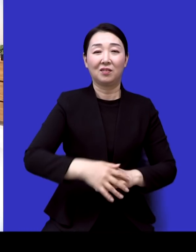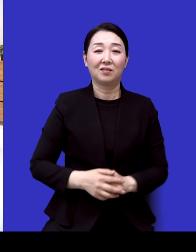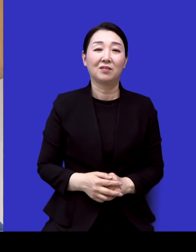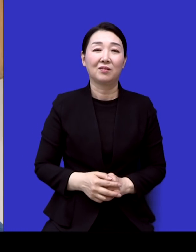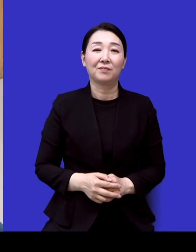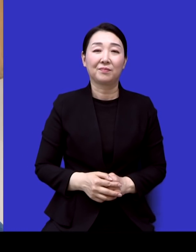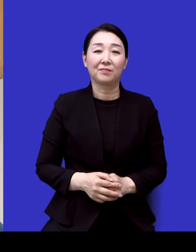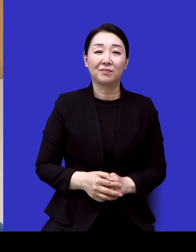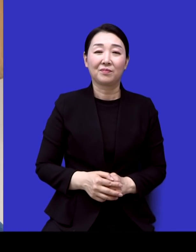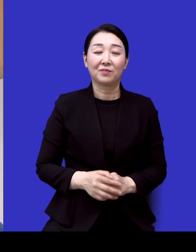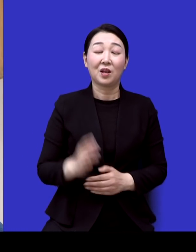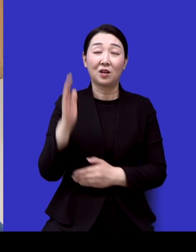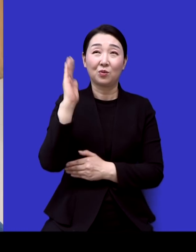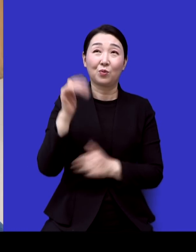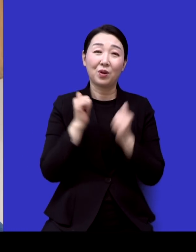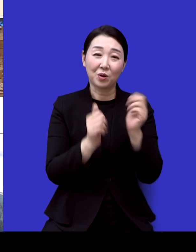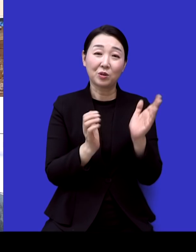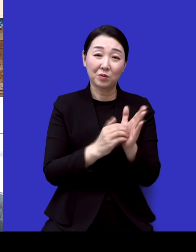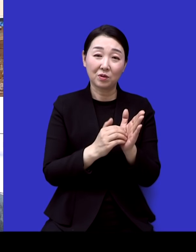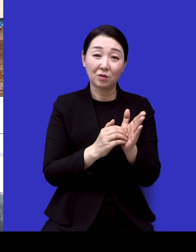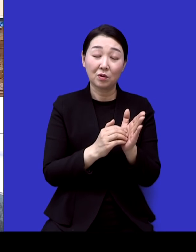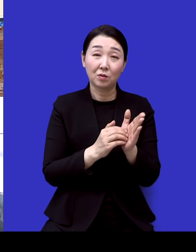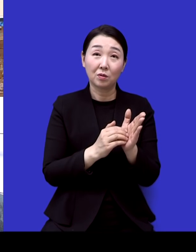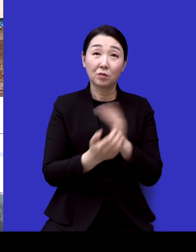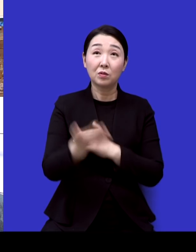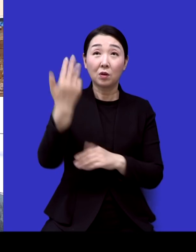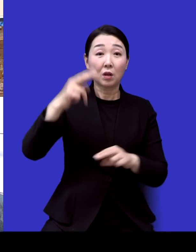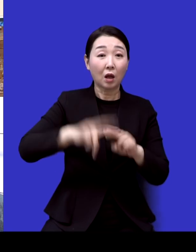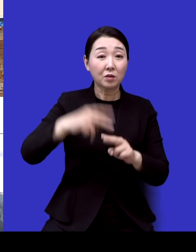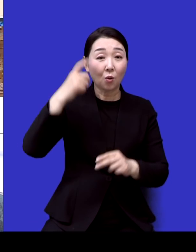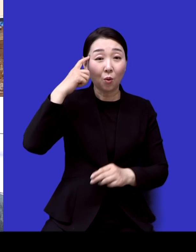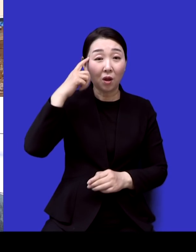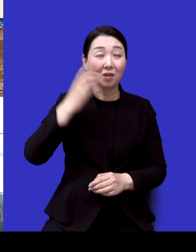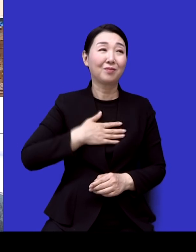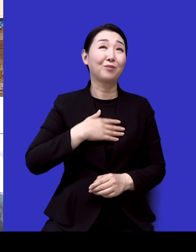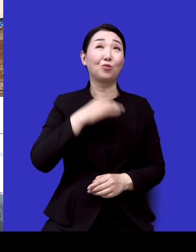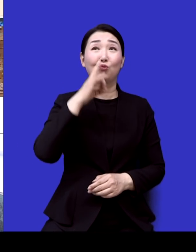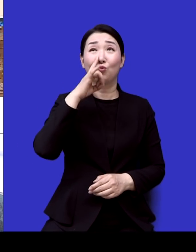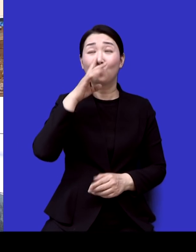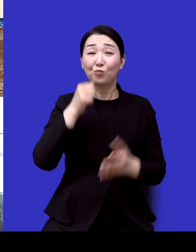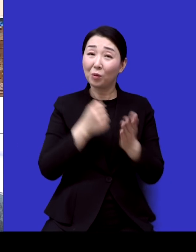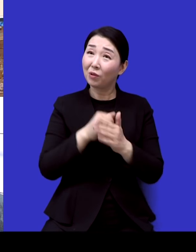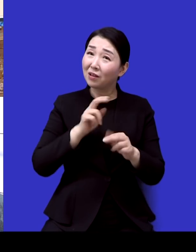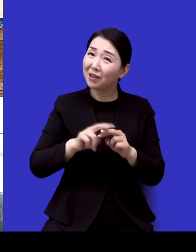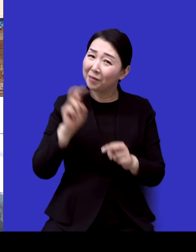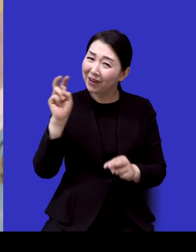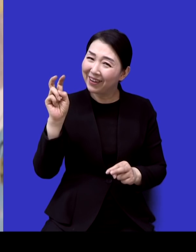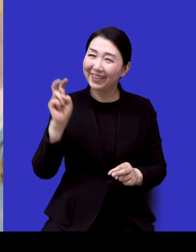이렇게 설교를 열심히 했지만 그 또 전까지 왜 앉아 있었지? 그러면? 그러니까 궁금해서 앉아 계셨나?